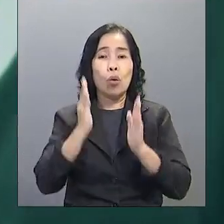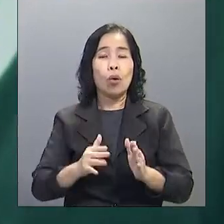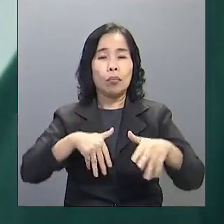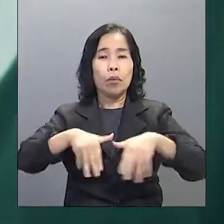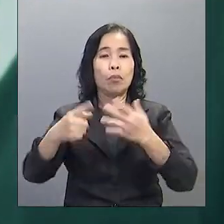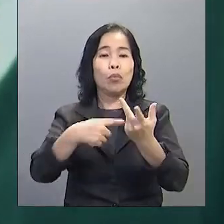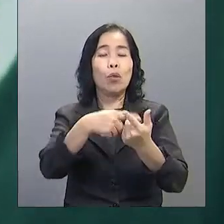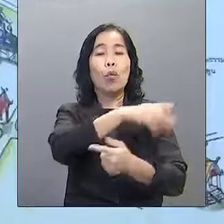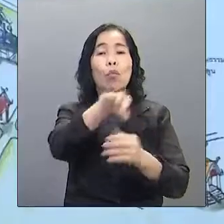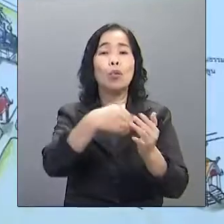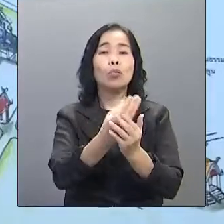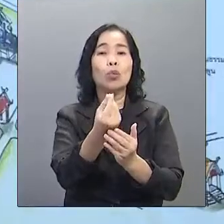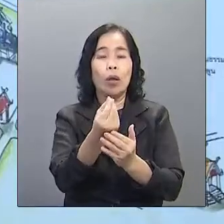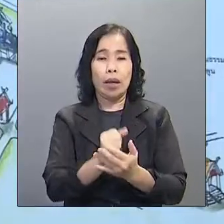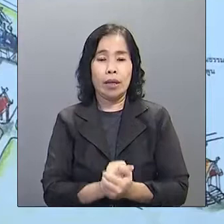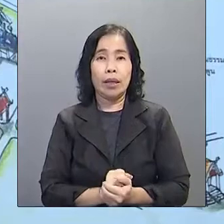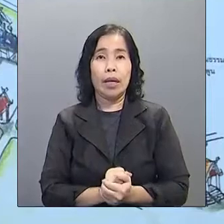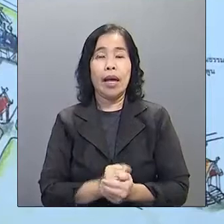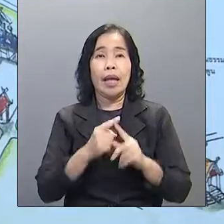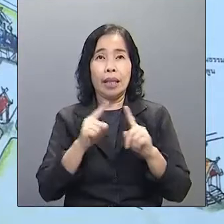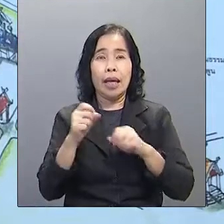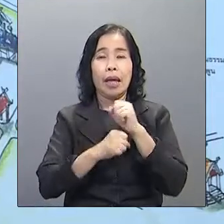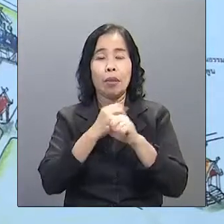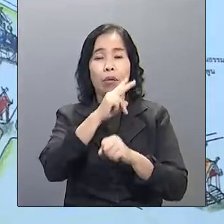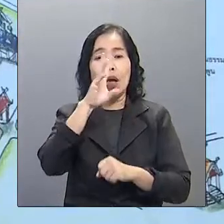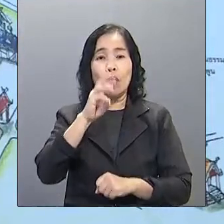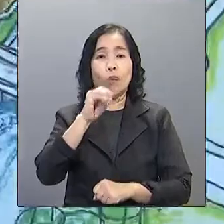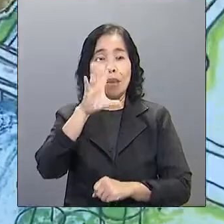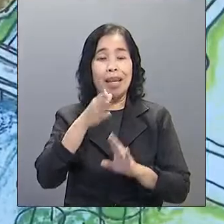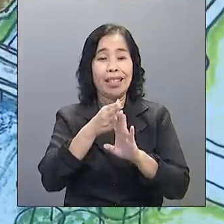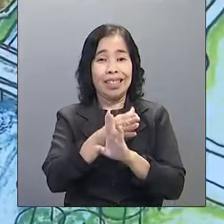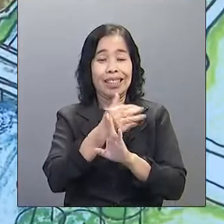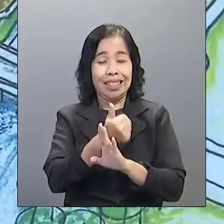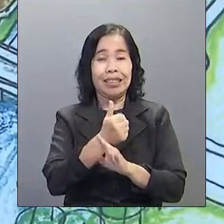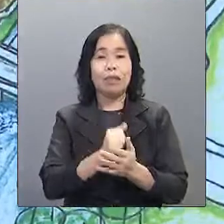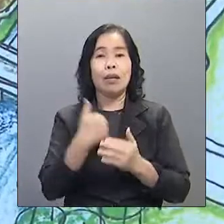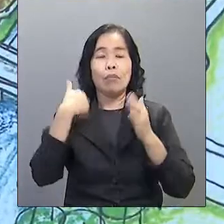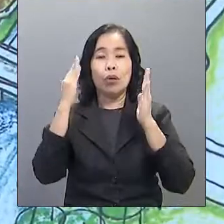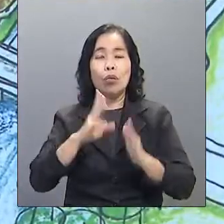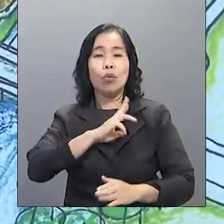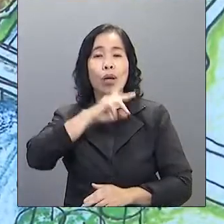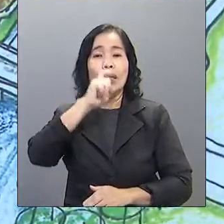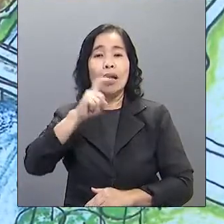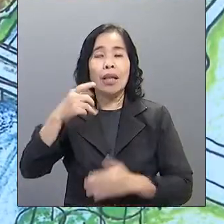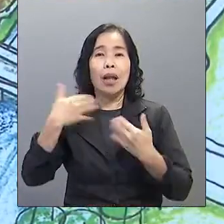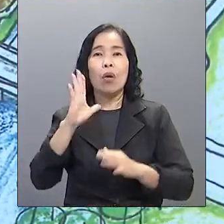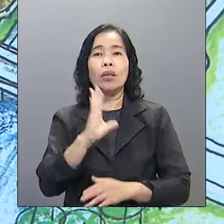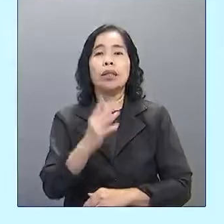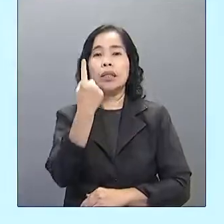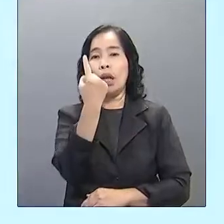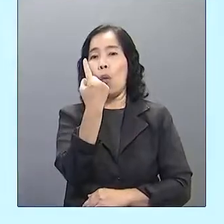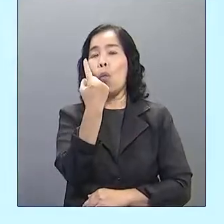ากรแต่ในปี2565ที่ผ่านมามีผู้ฆ่าตัวตายสำเร็จเพียง1ค